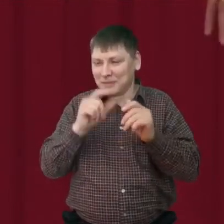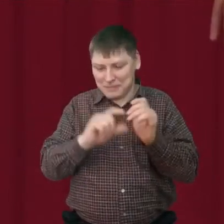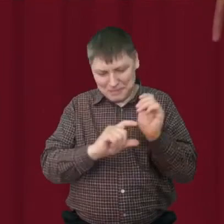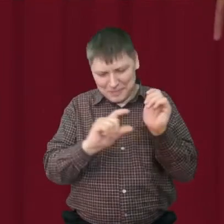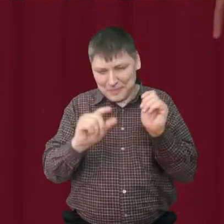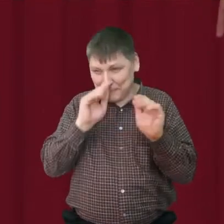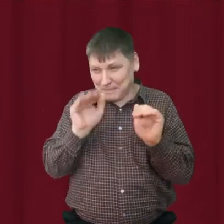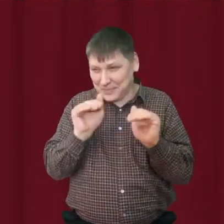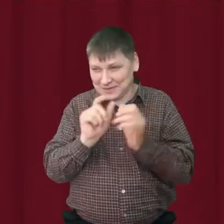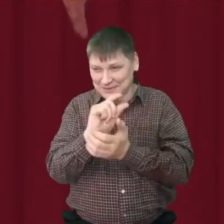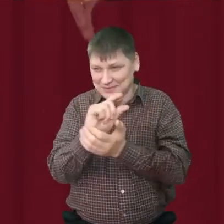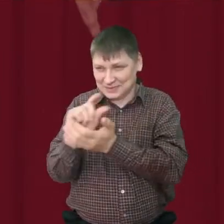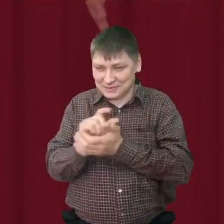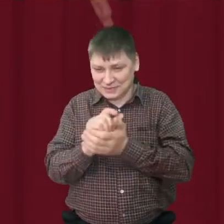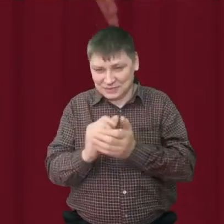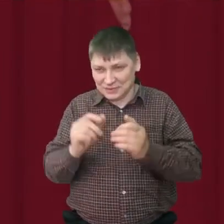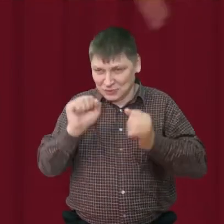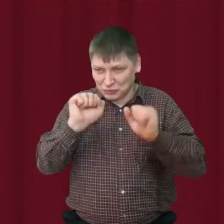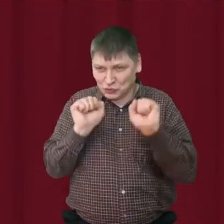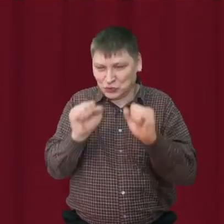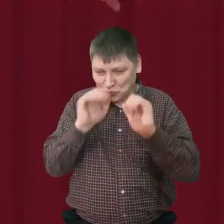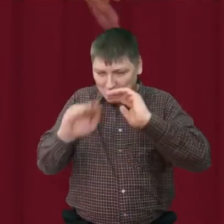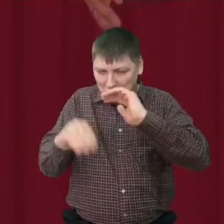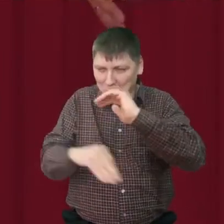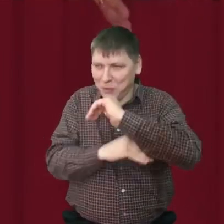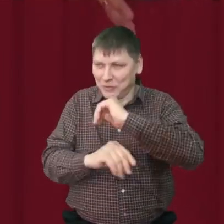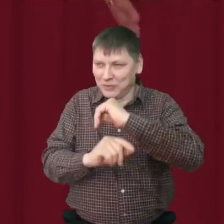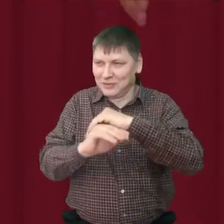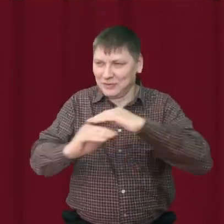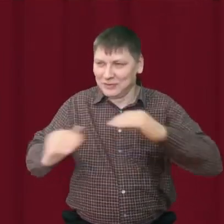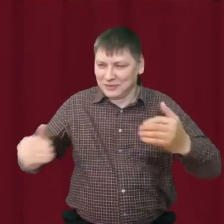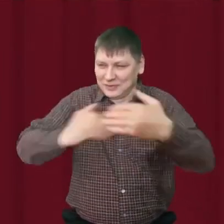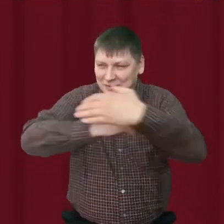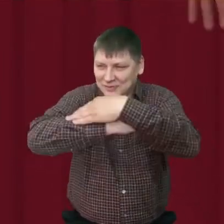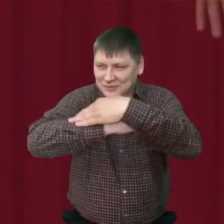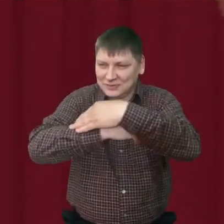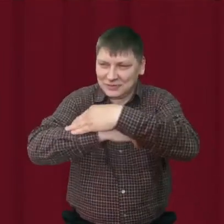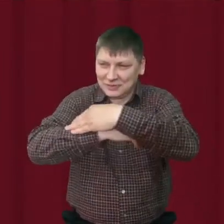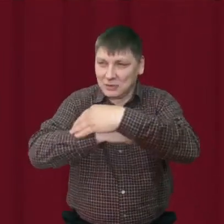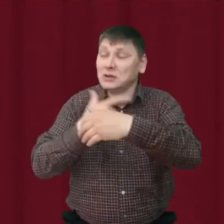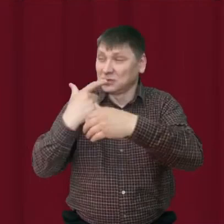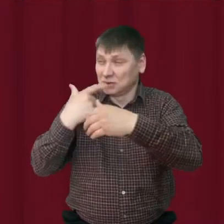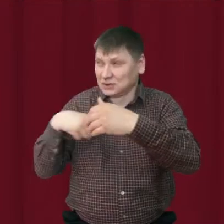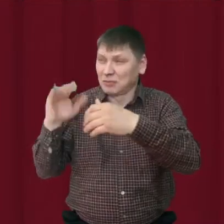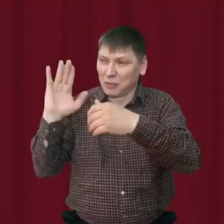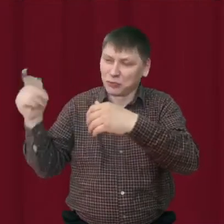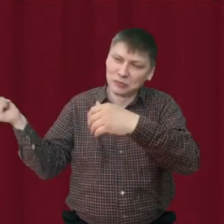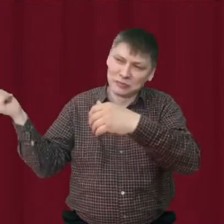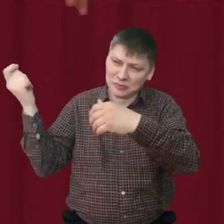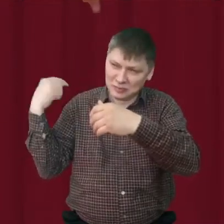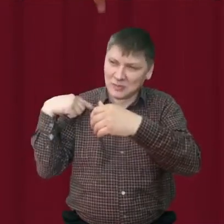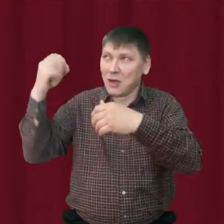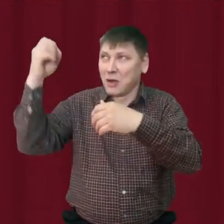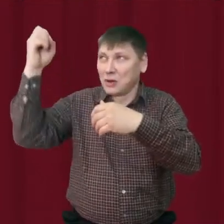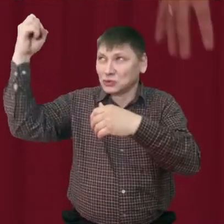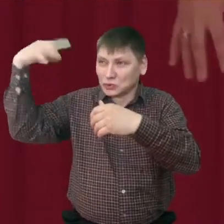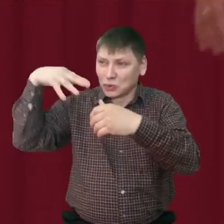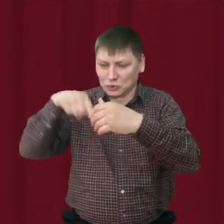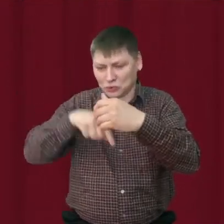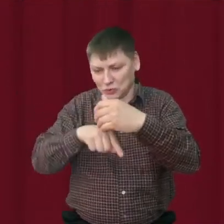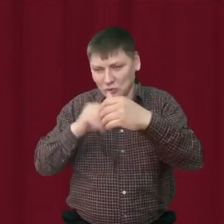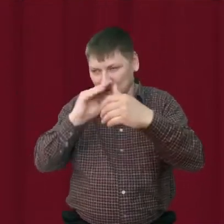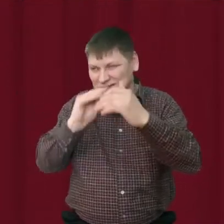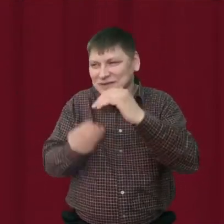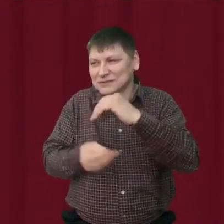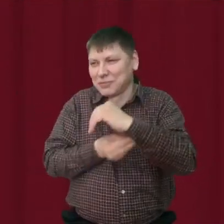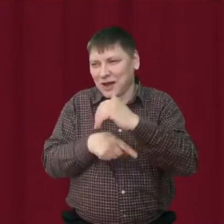их защитить от опасности, которая грозит, даже где-то себя подставляя под это, там, от яркого солнца, чтобы они укрылись